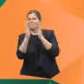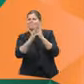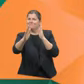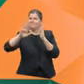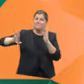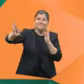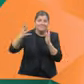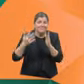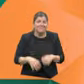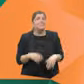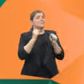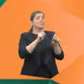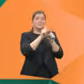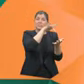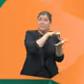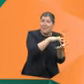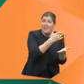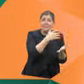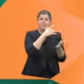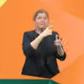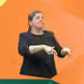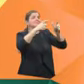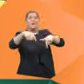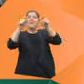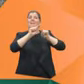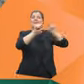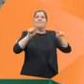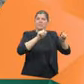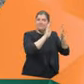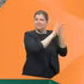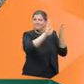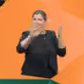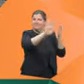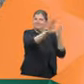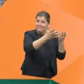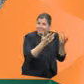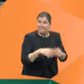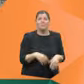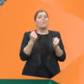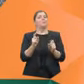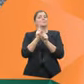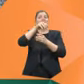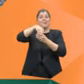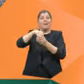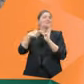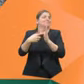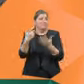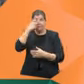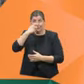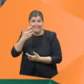au centre-ville, sur les murs des bâtiments, ça peut être à l'intérieur, comme dans les musées. C'est